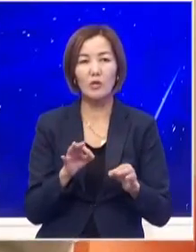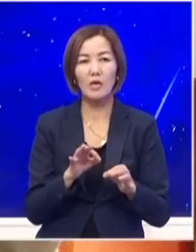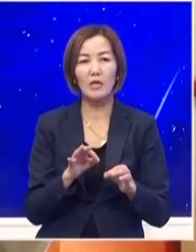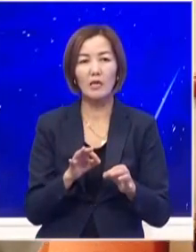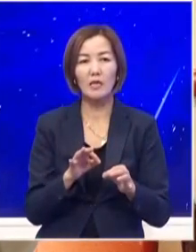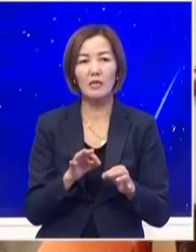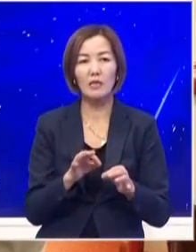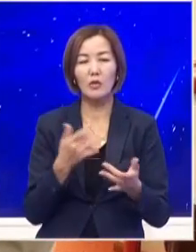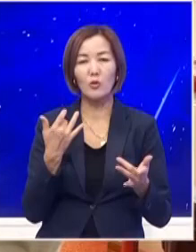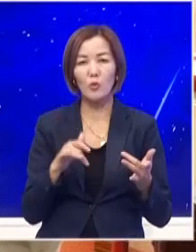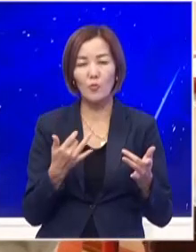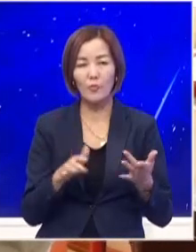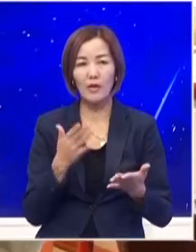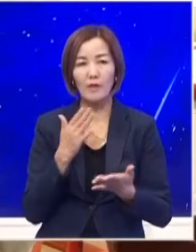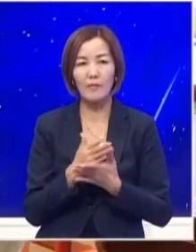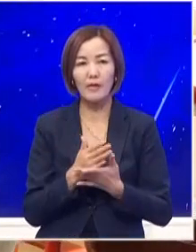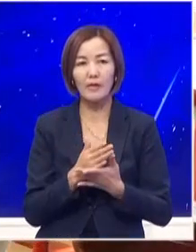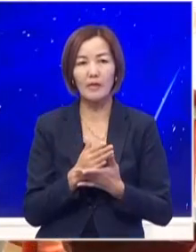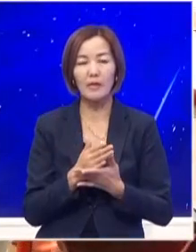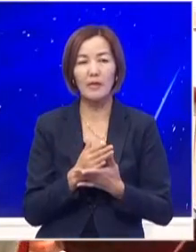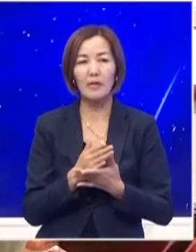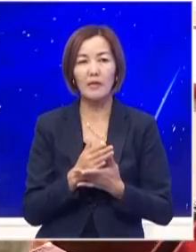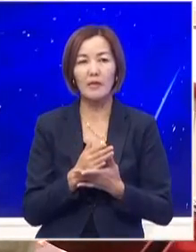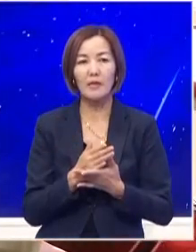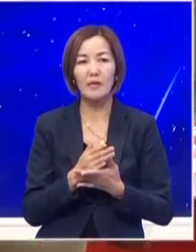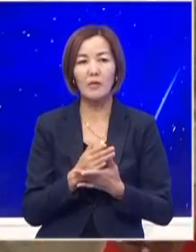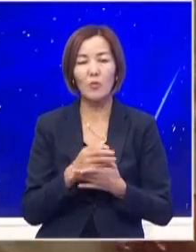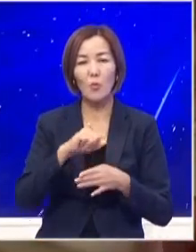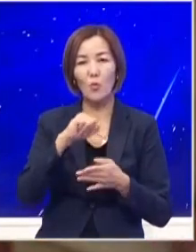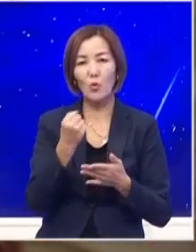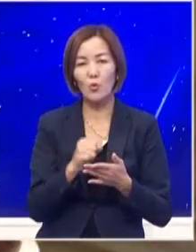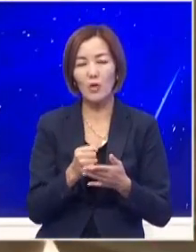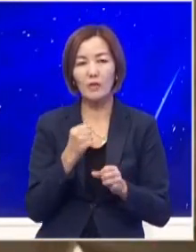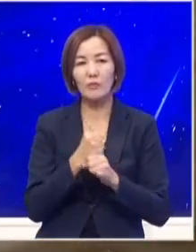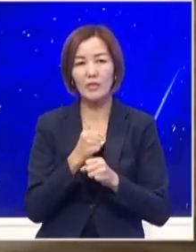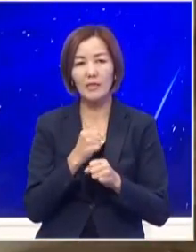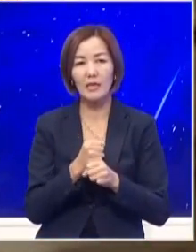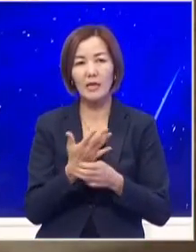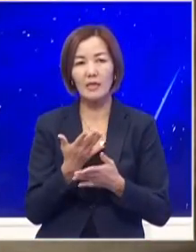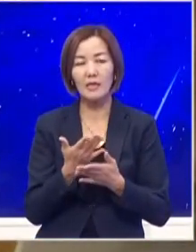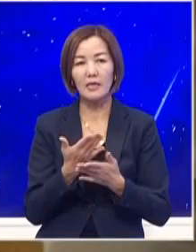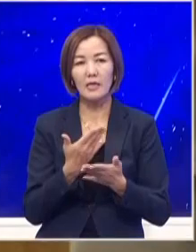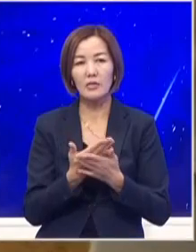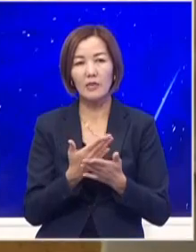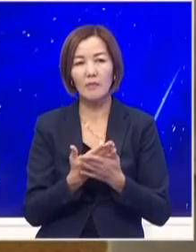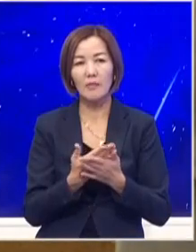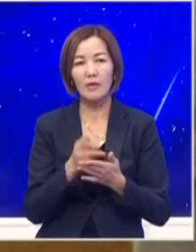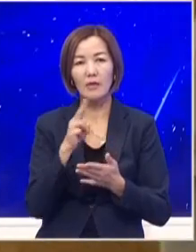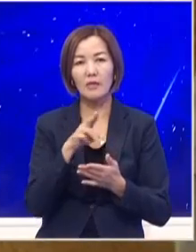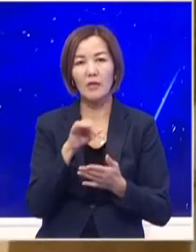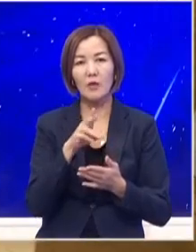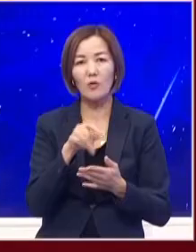Ұзын мойынды, шағын нәрі сопақ шанақты, ойылып жасалған. Назар салып қарасаңыз, оның шанағында Дәулет